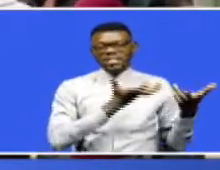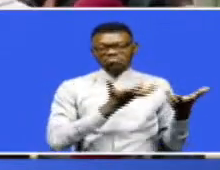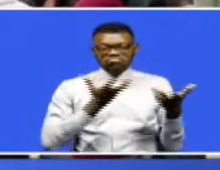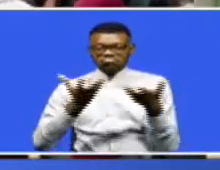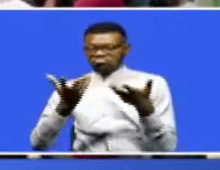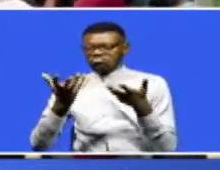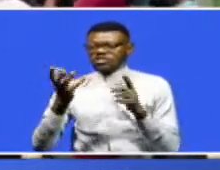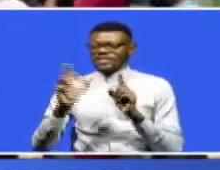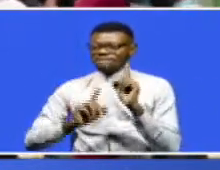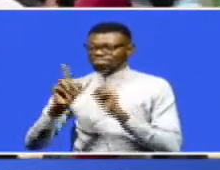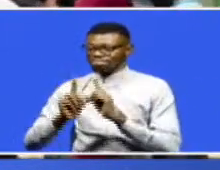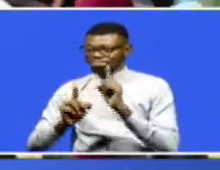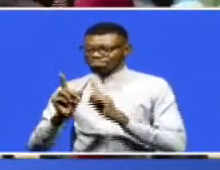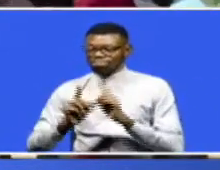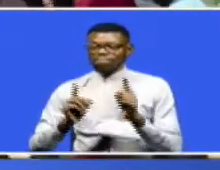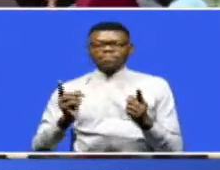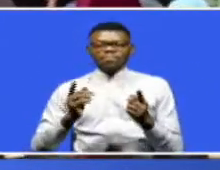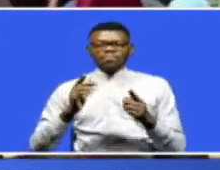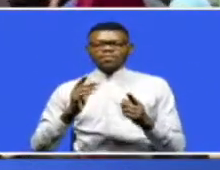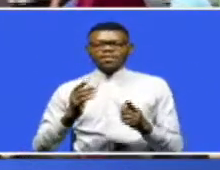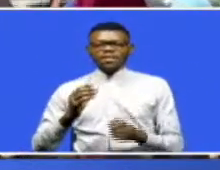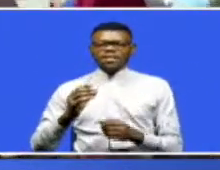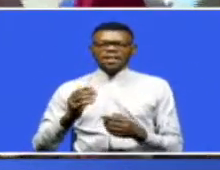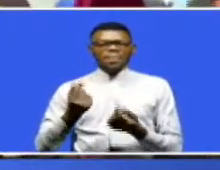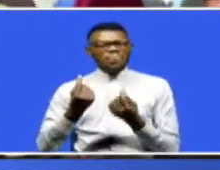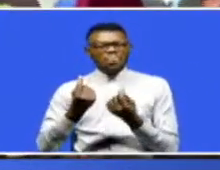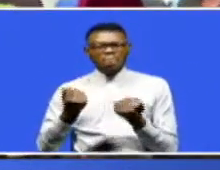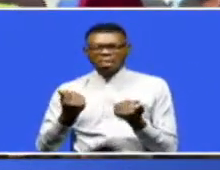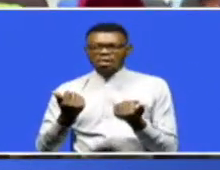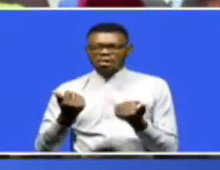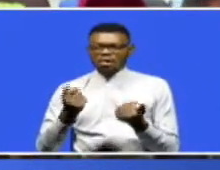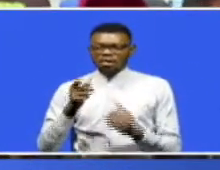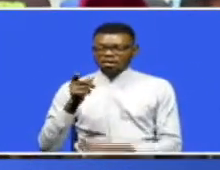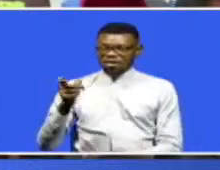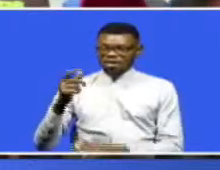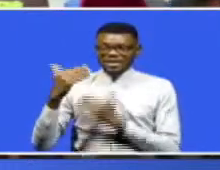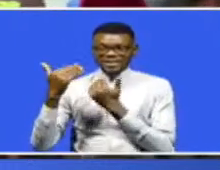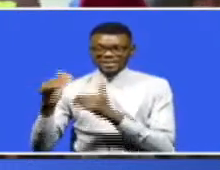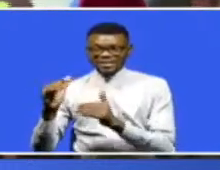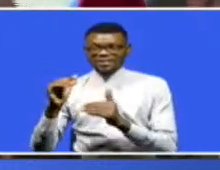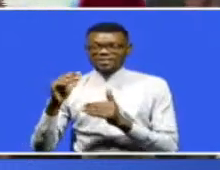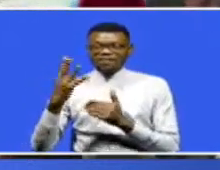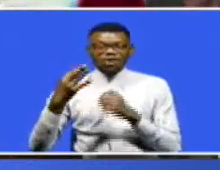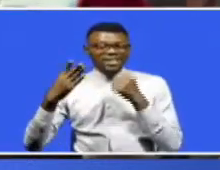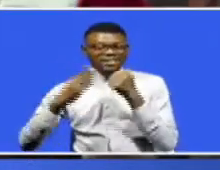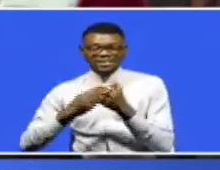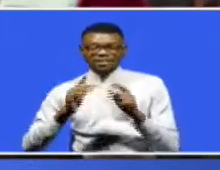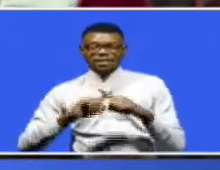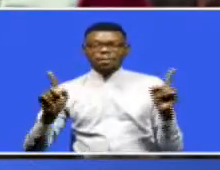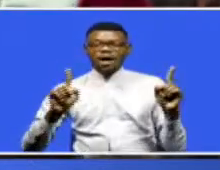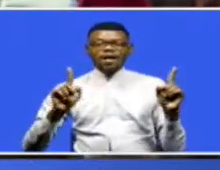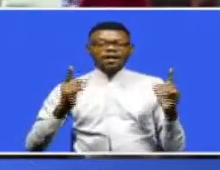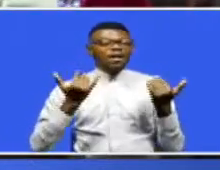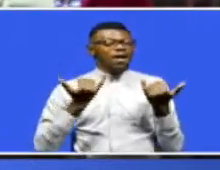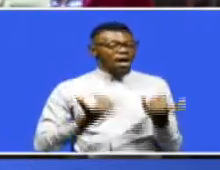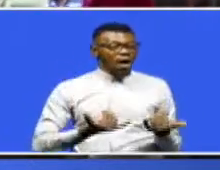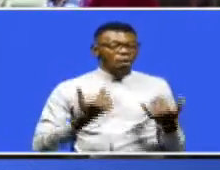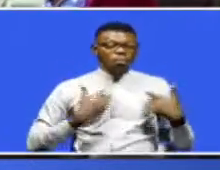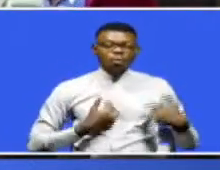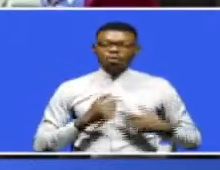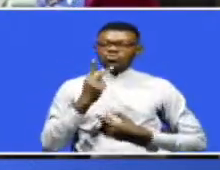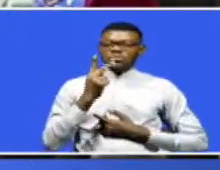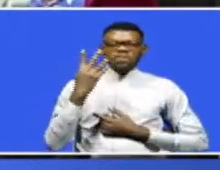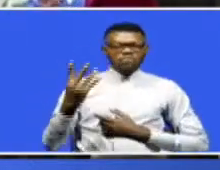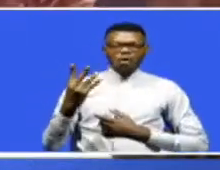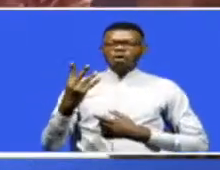chache pia. Basi hili ambalo kwa kawaida husafirisha watu 49, kwa sasa abiria 24 tu